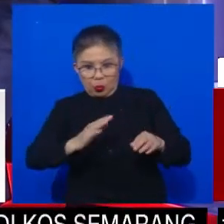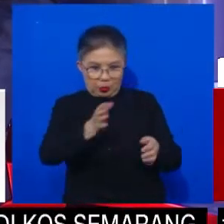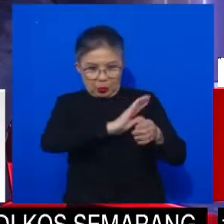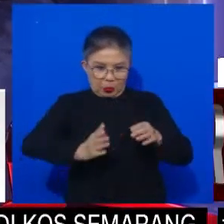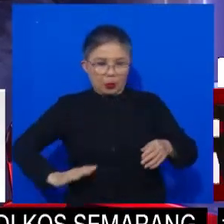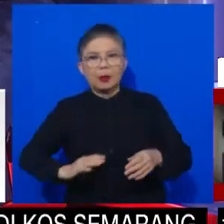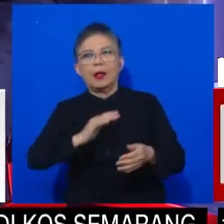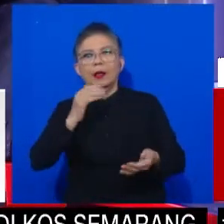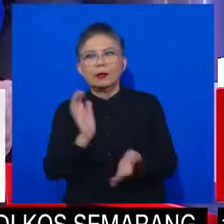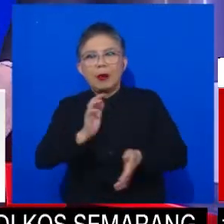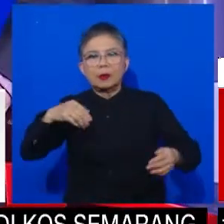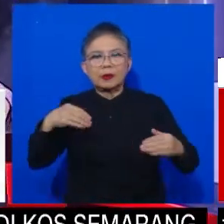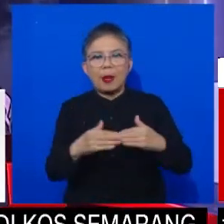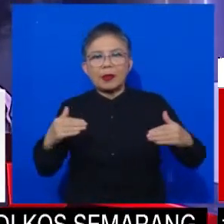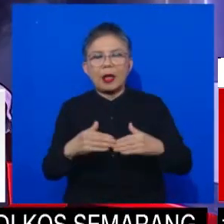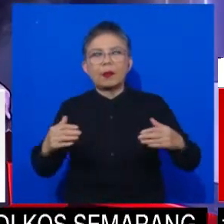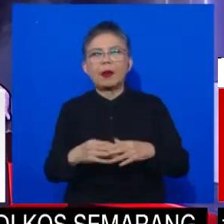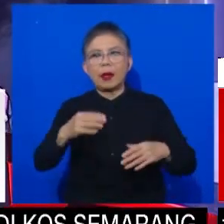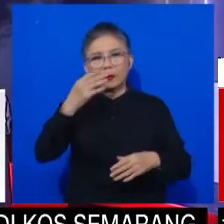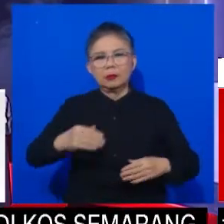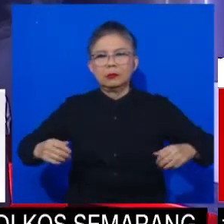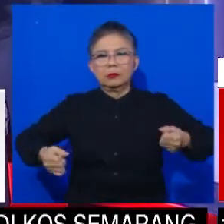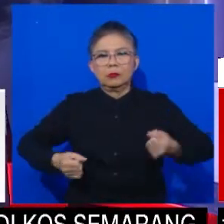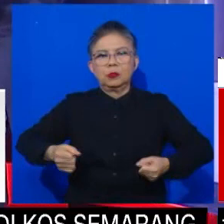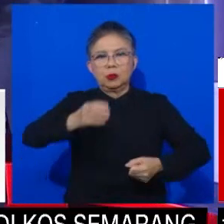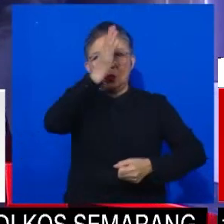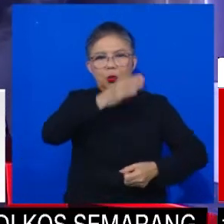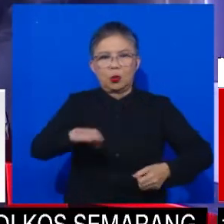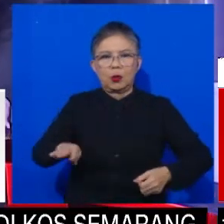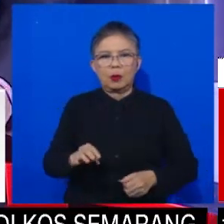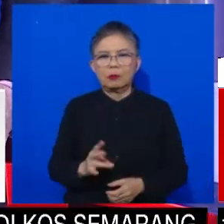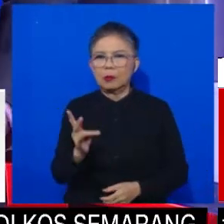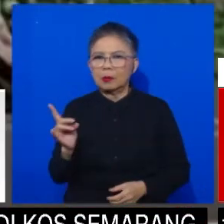menabrak truk lain di tanjakan Bukit Kodok, Torgamba.